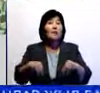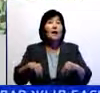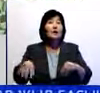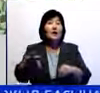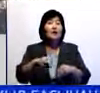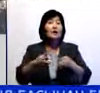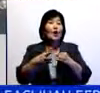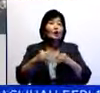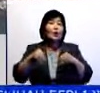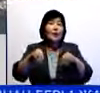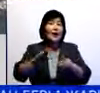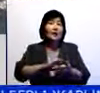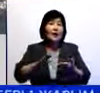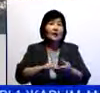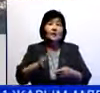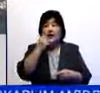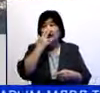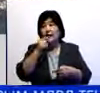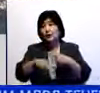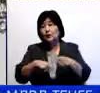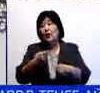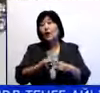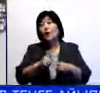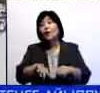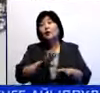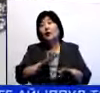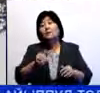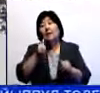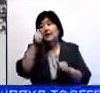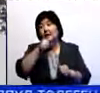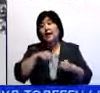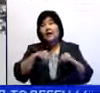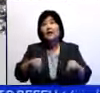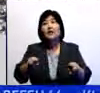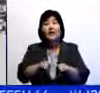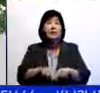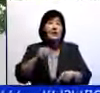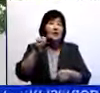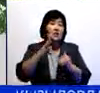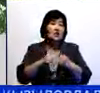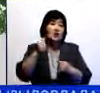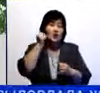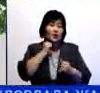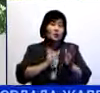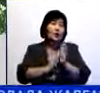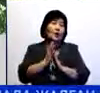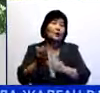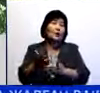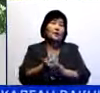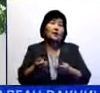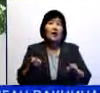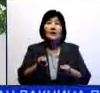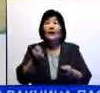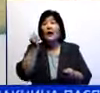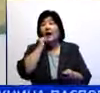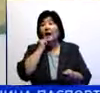бақшасының топырағын тыңайтып тұруды да дәстүрге айналдырған. Олай болмаса, жыл сайын еге бергеннен жер тозып, өнімділік азая түседі екен.